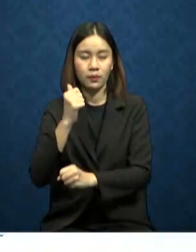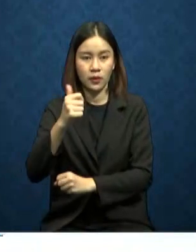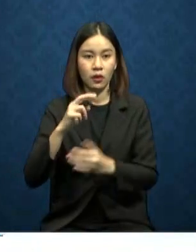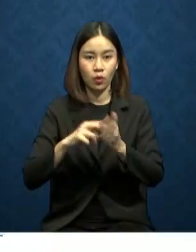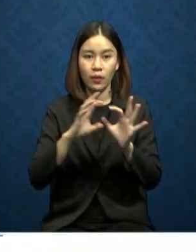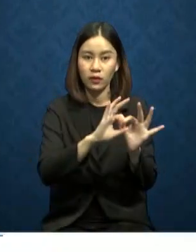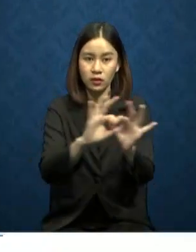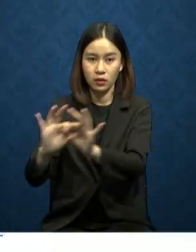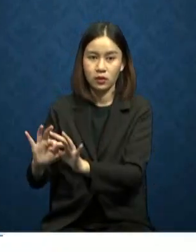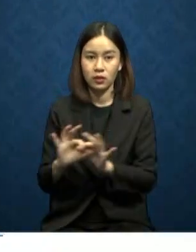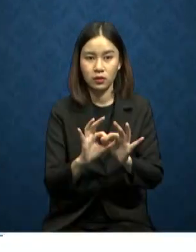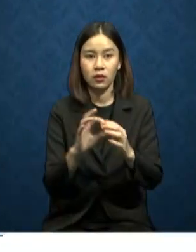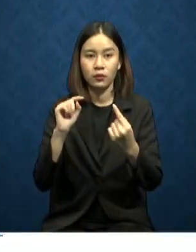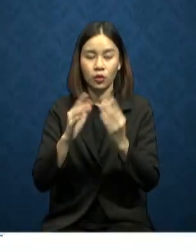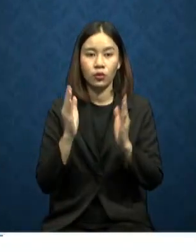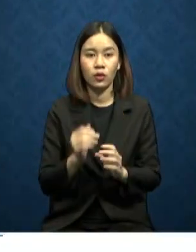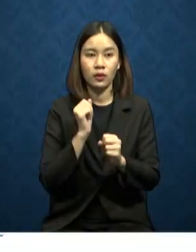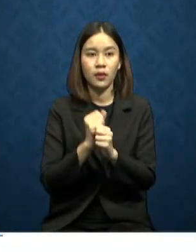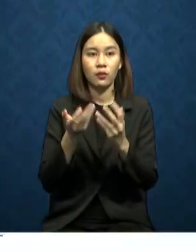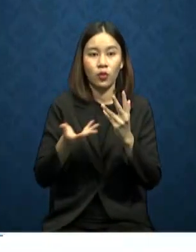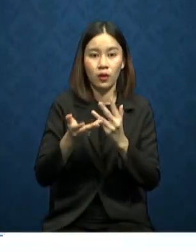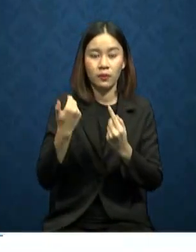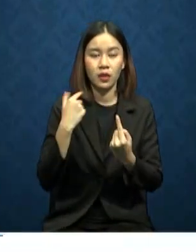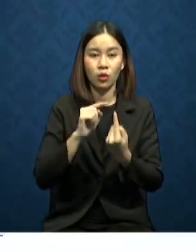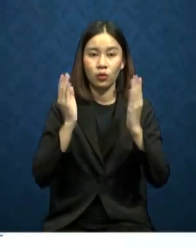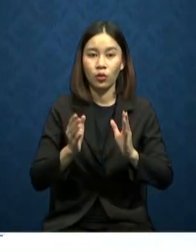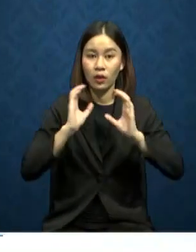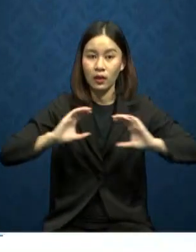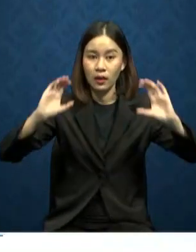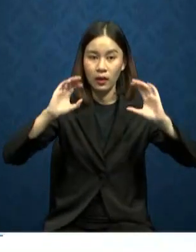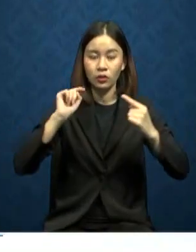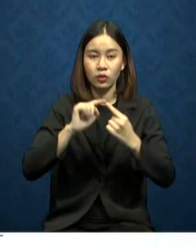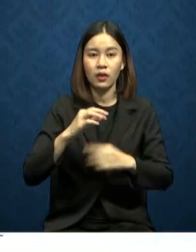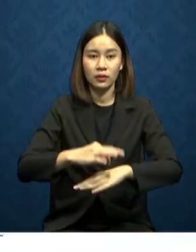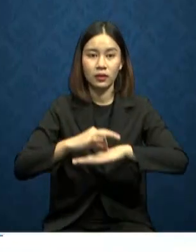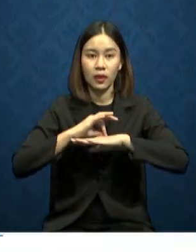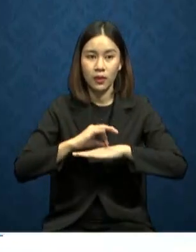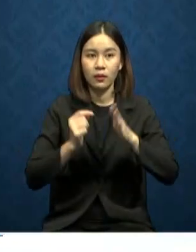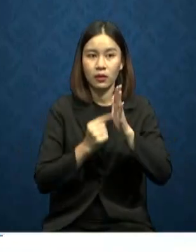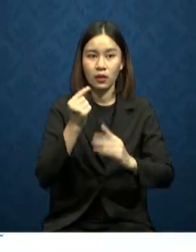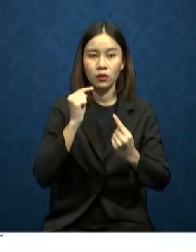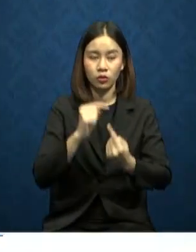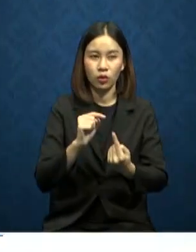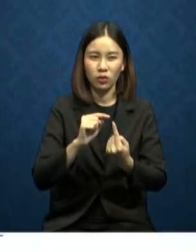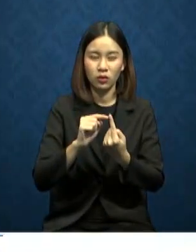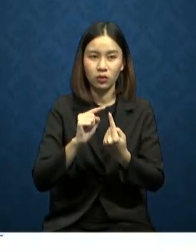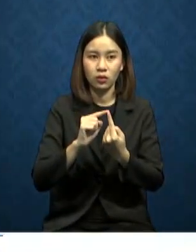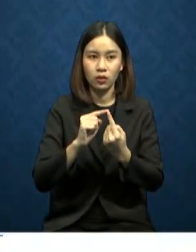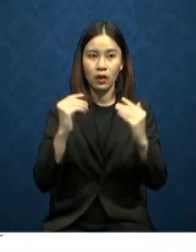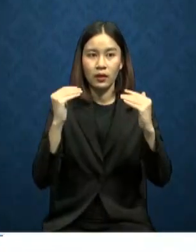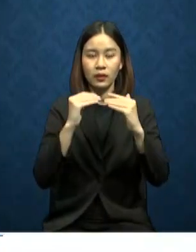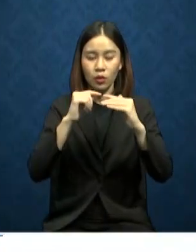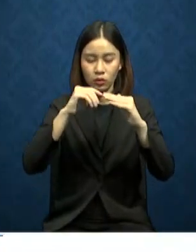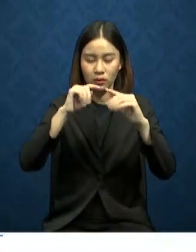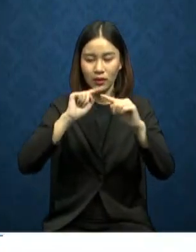จะผูกกับระดับของเจ้าหน้าที่ก็คือจะต้องเป็นเเจ้าที่ของรัฐซึ่งดำรงตำแหน่งตั้งแต่อำนวยการสูงหรือเทียบเท่าลง